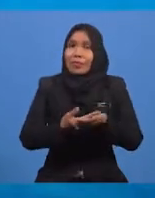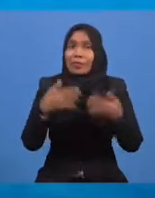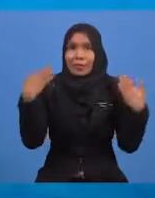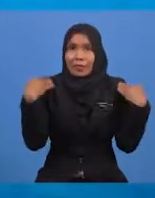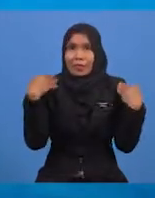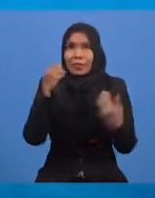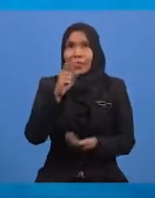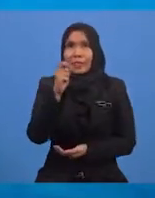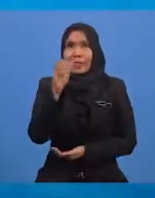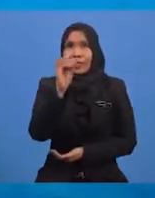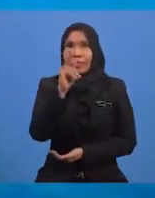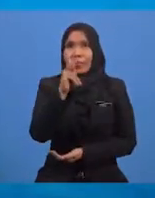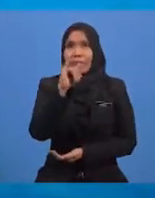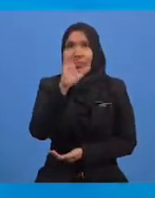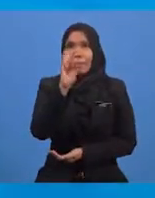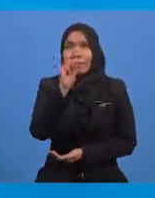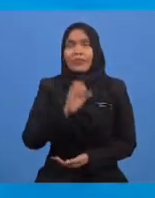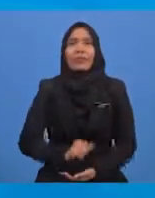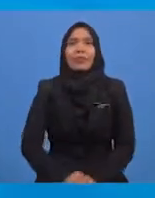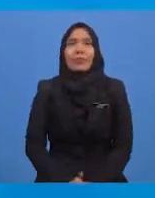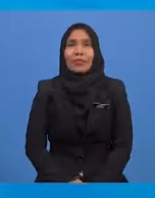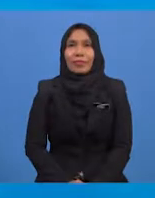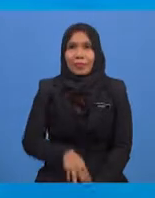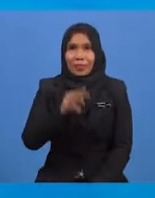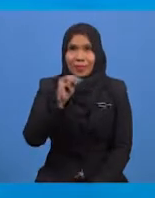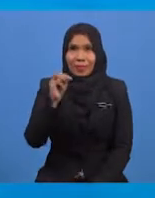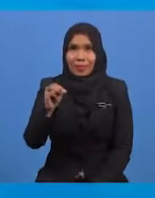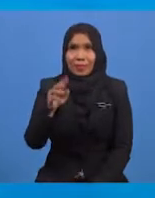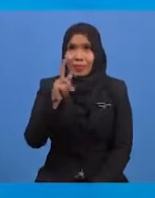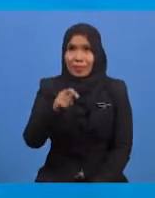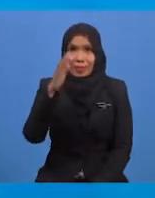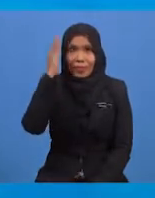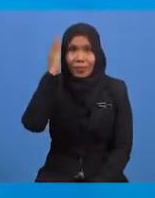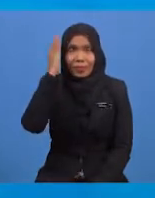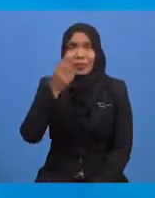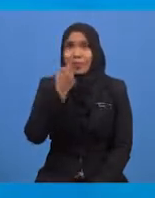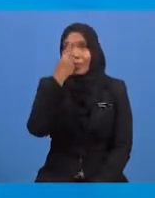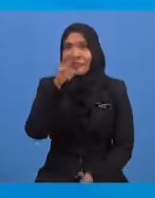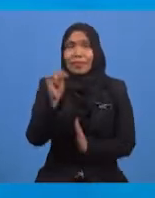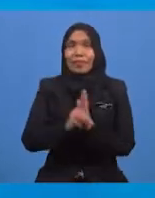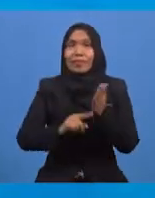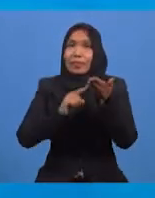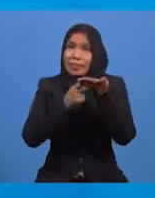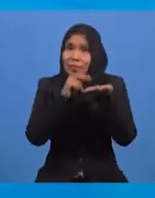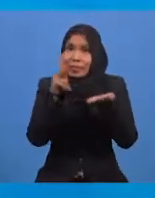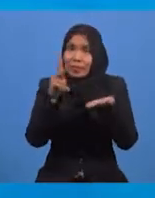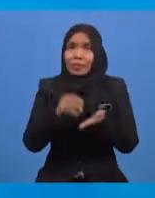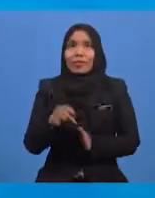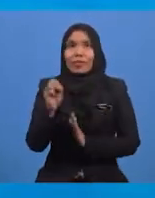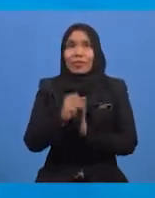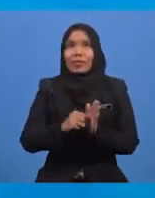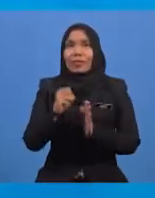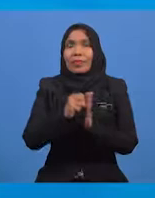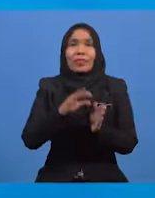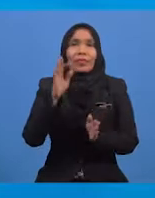berjaya mengumpul modal perniagaan. Murid-murid harus ingat bahawa untuk memulakan sesebuah perniagaan